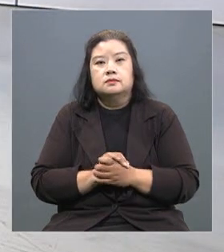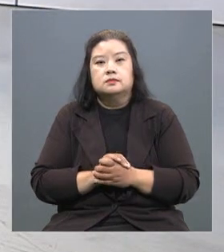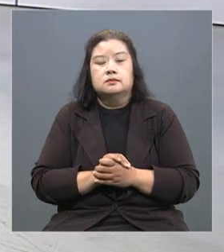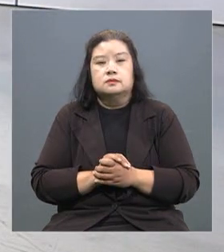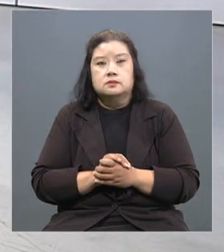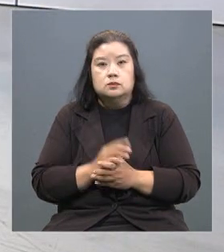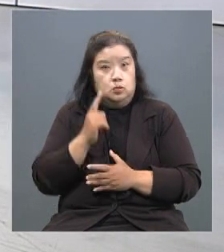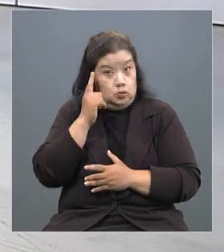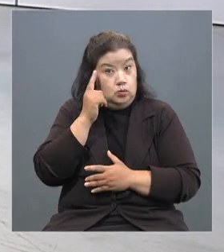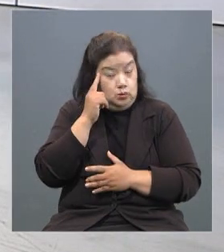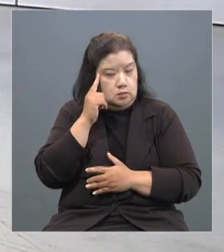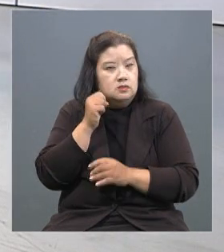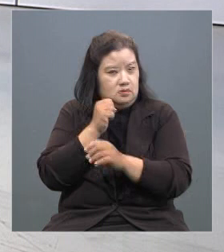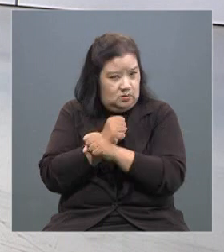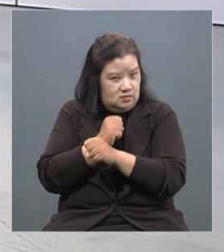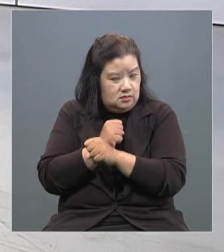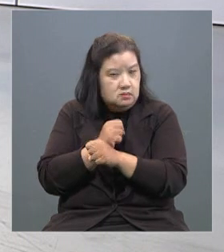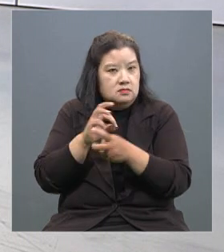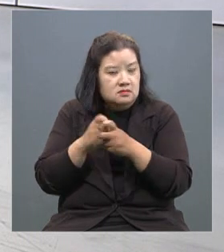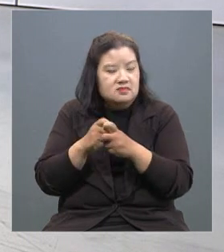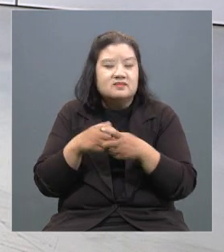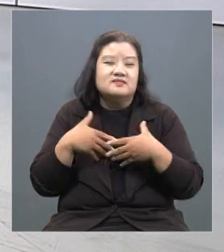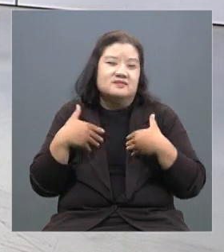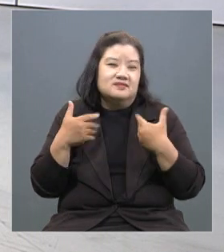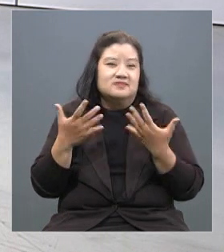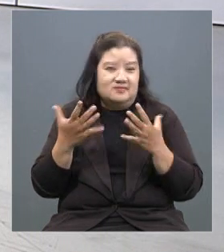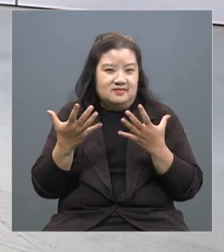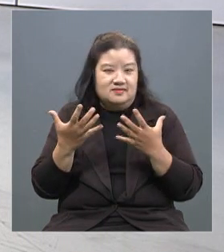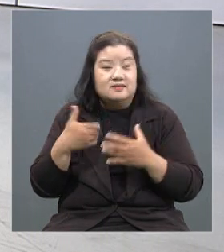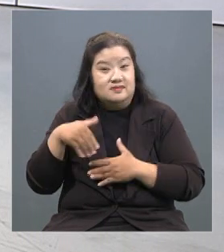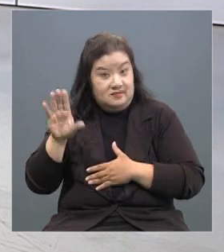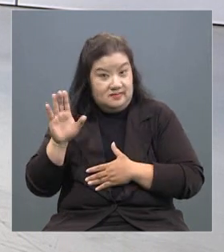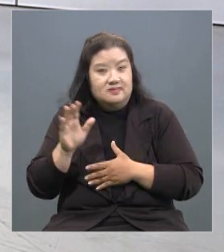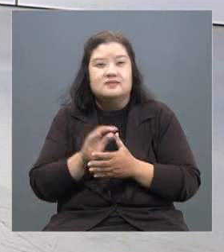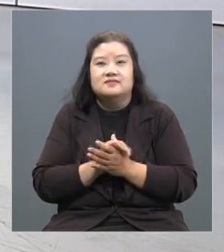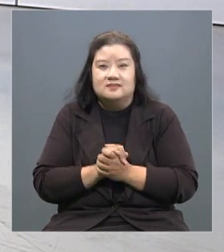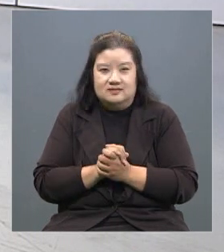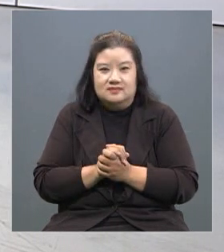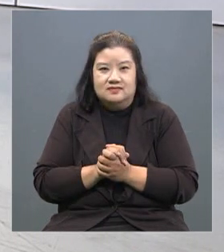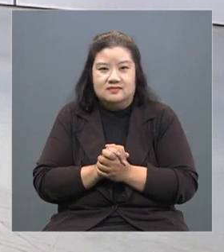รู้ก่อนได้เตรียมตัวก่อนผลกระทบย่อมน้อยลงนะคะวันนี้สวัสดีค่ะ